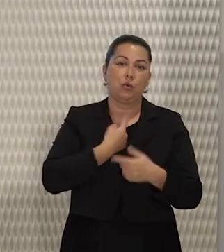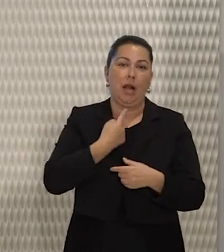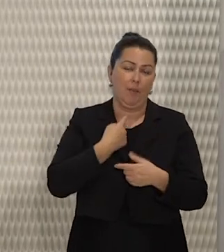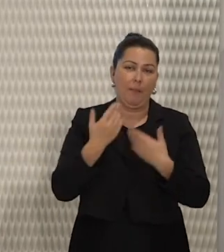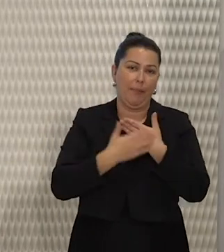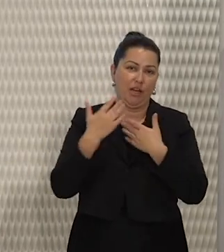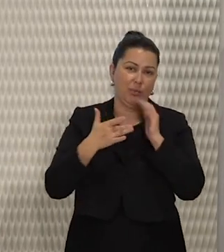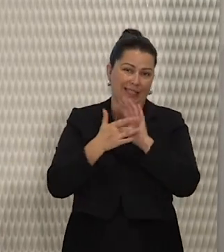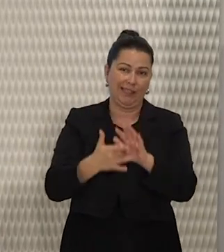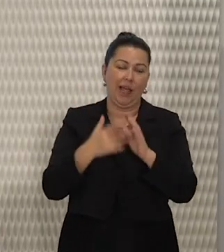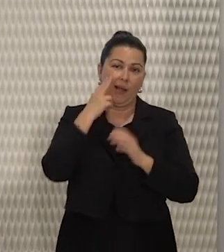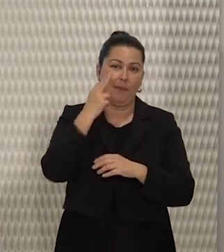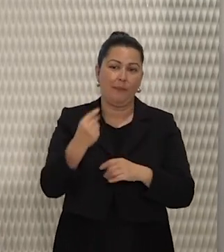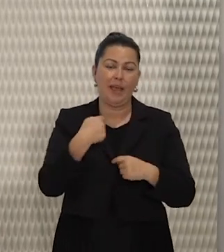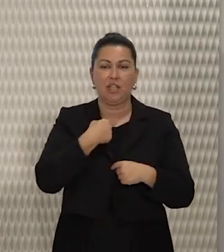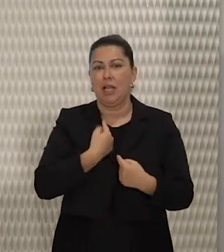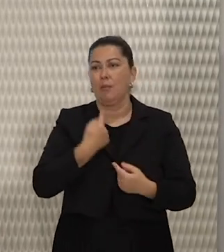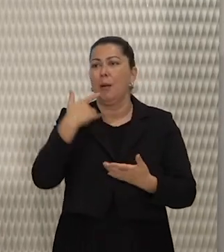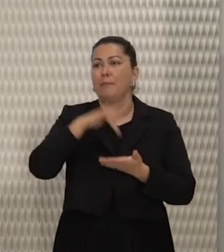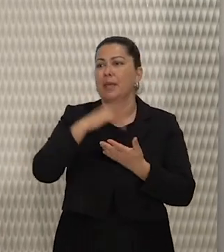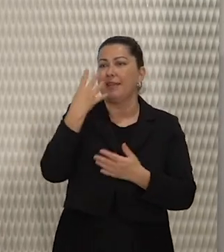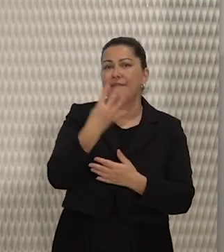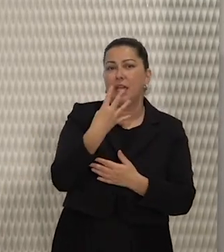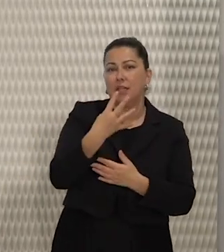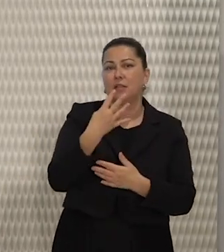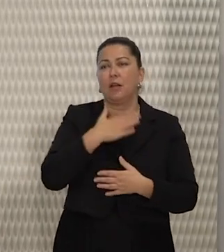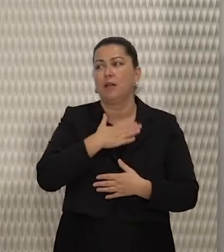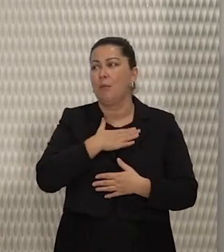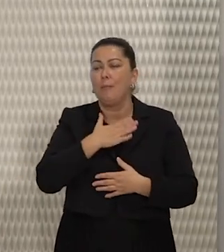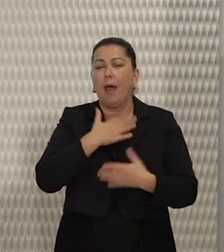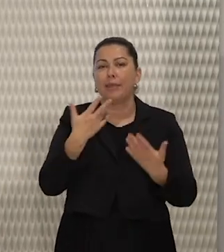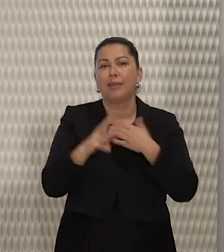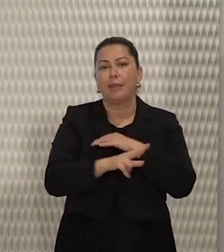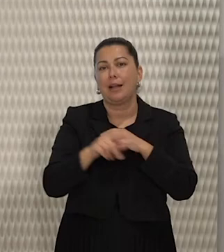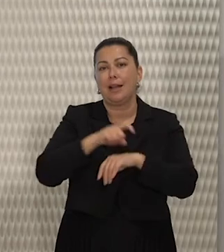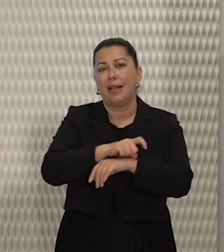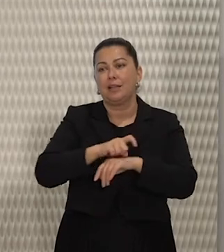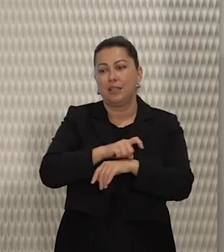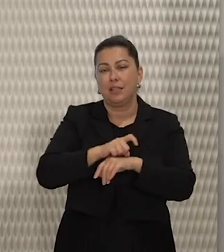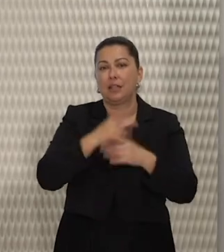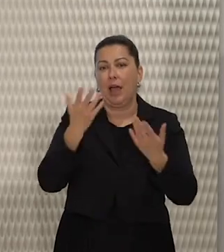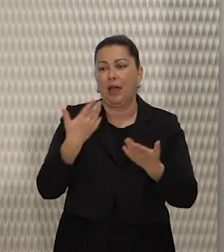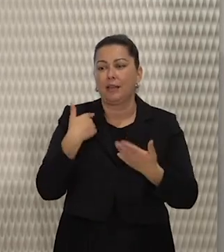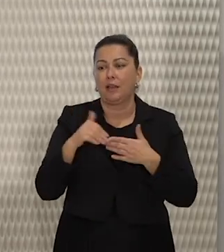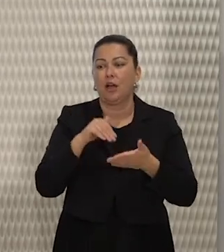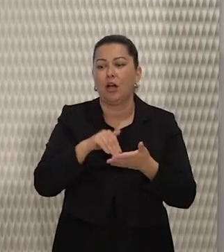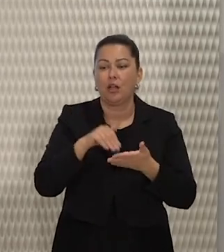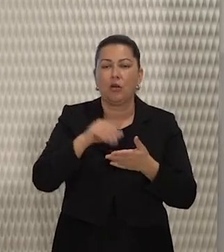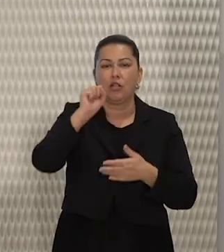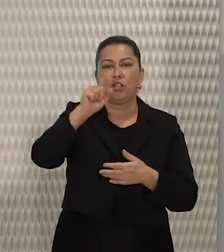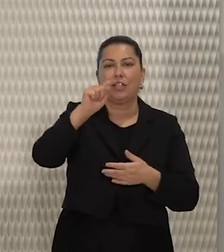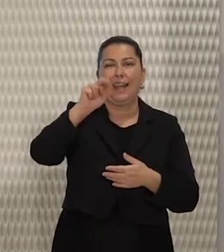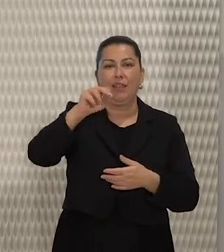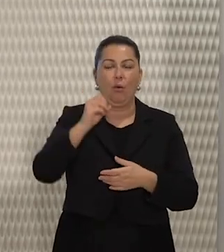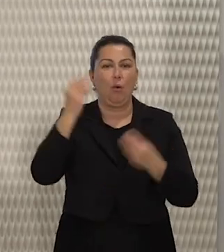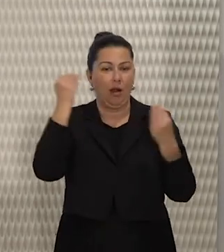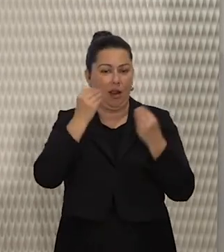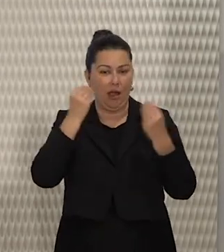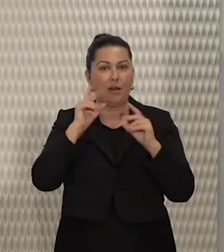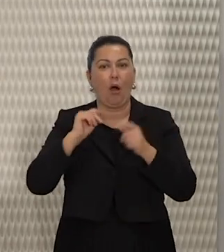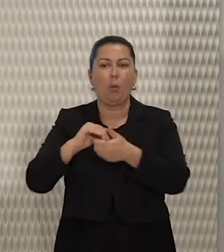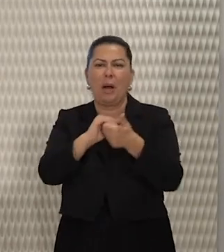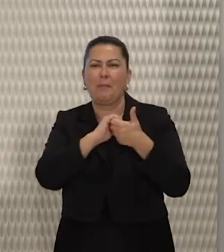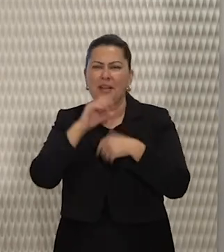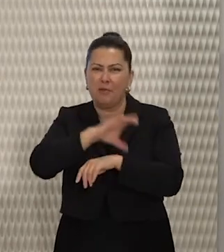Beispiel, als Mensch Mitte 40 habe in meiner Lehrzeit Steno gelernt, habe einen Gemeinschaftscomputer